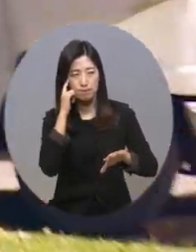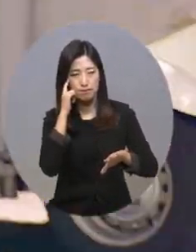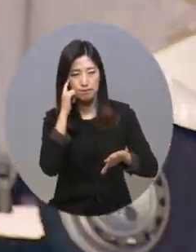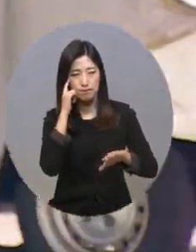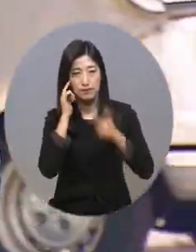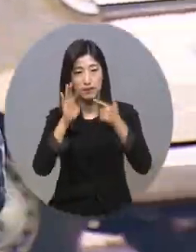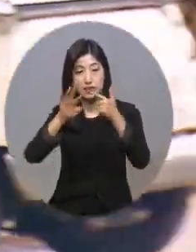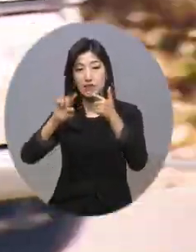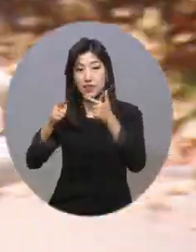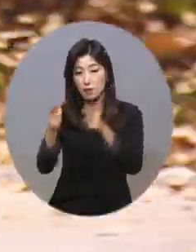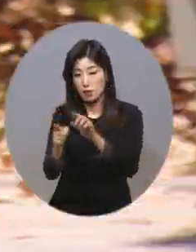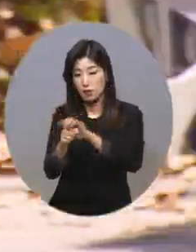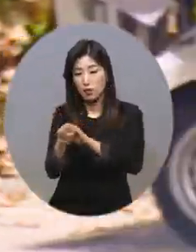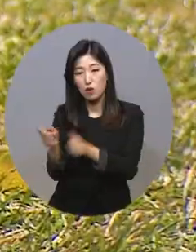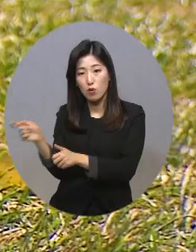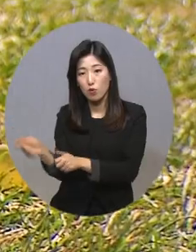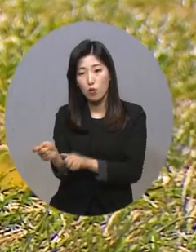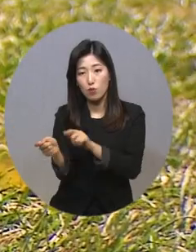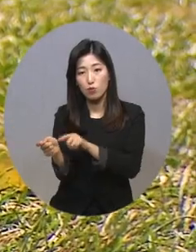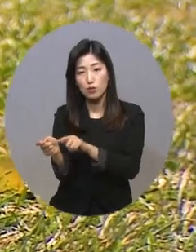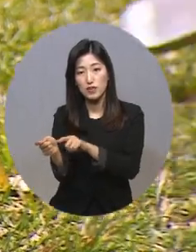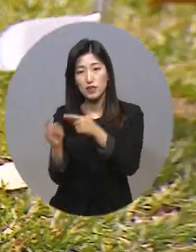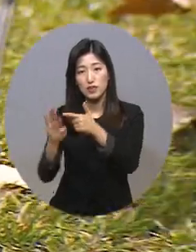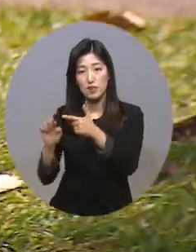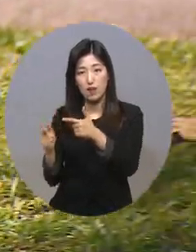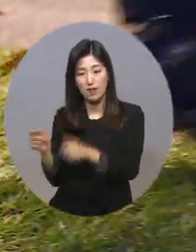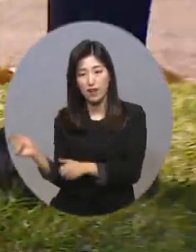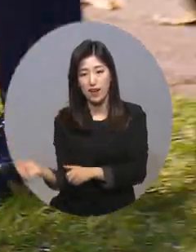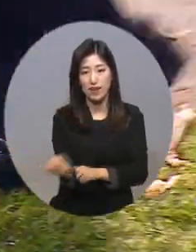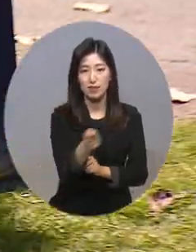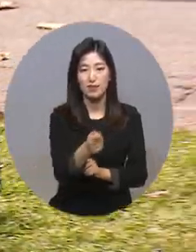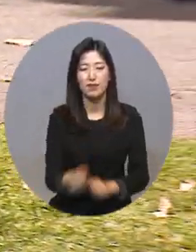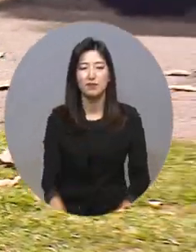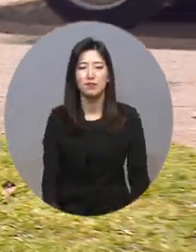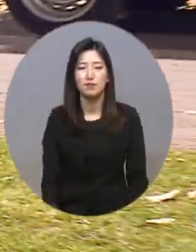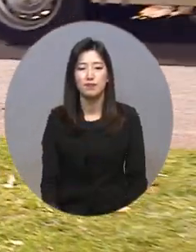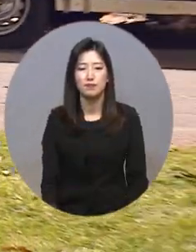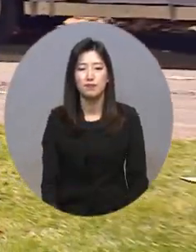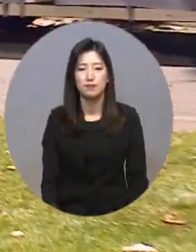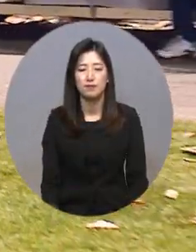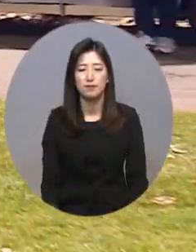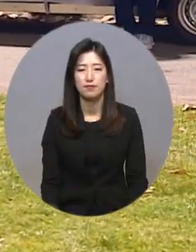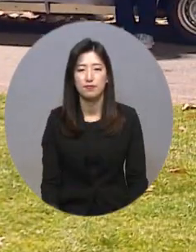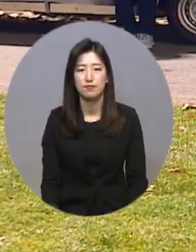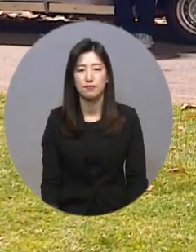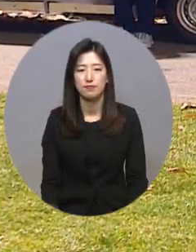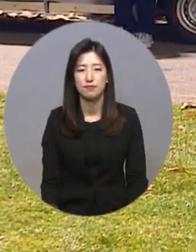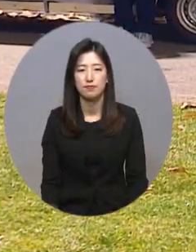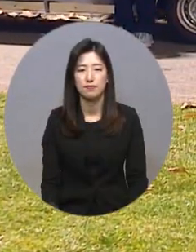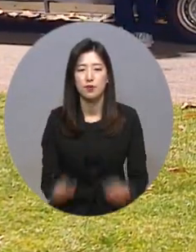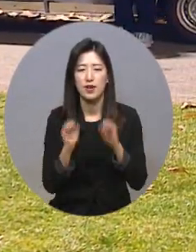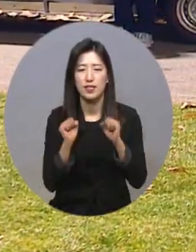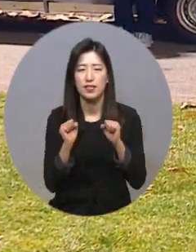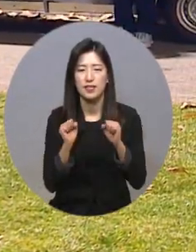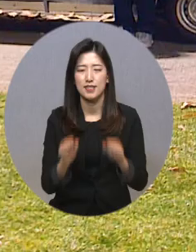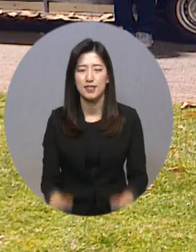실 번 취했으며 7번째 예 렌 허리 넣 아 베티